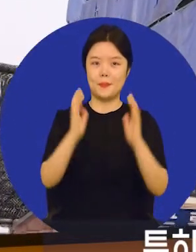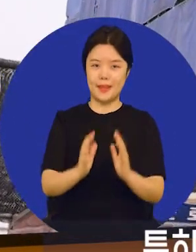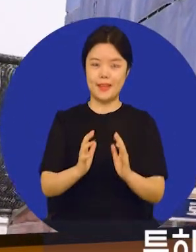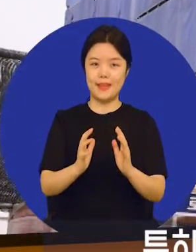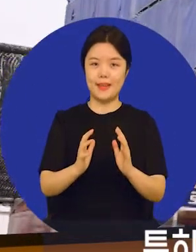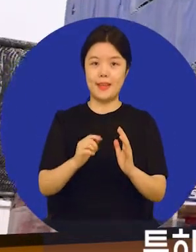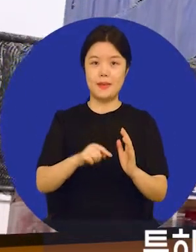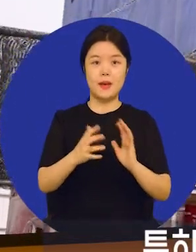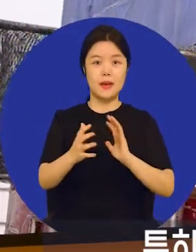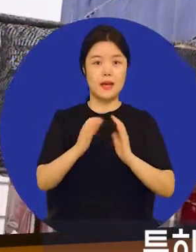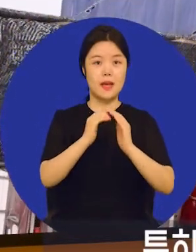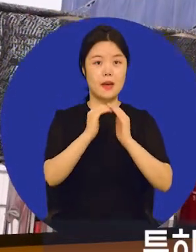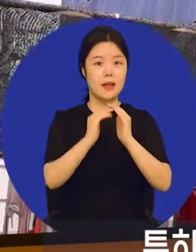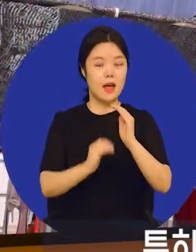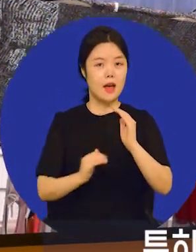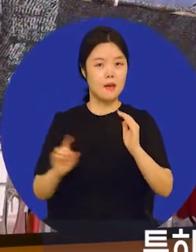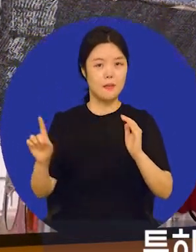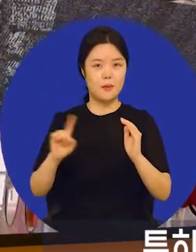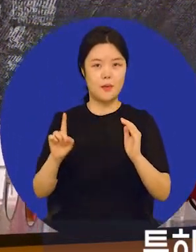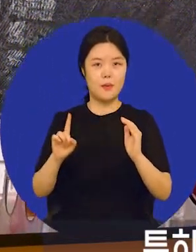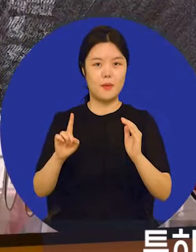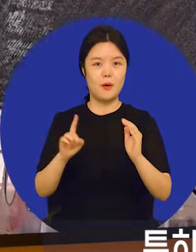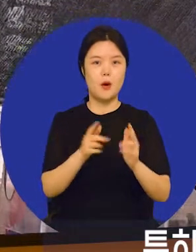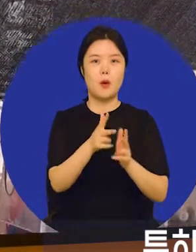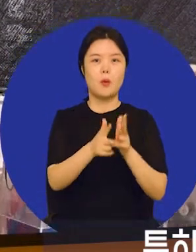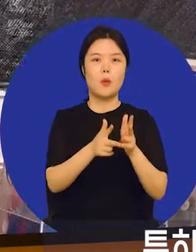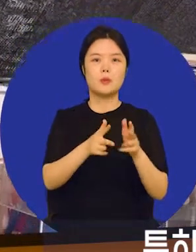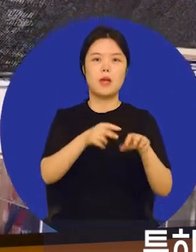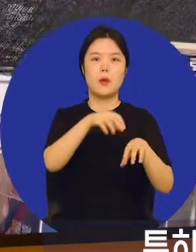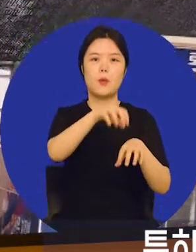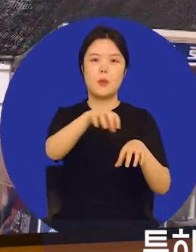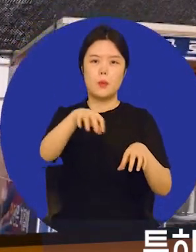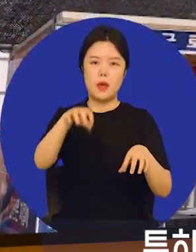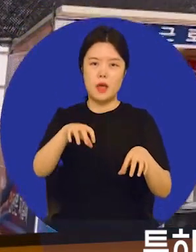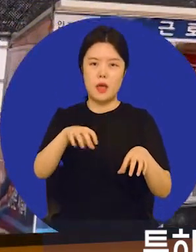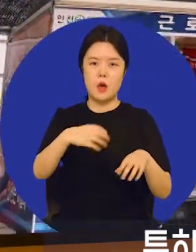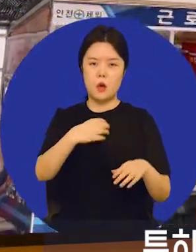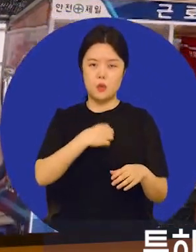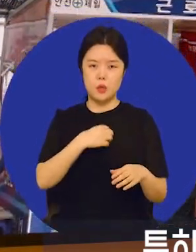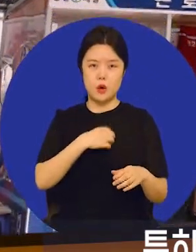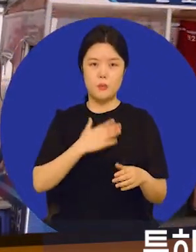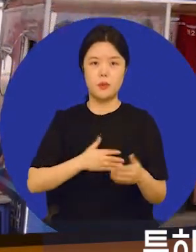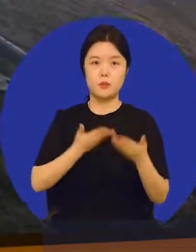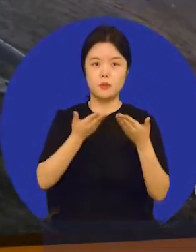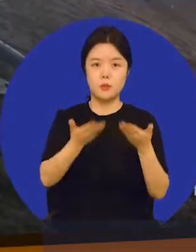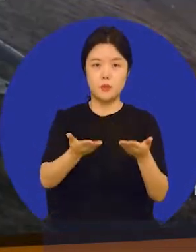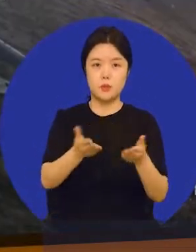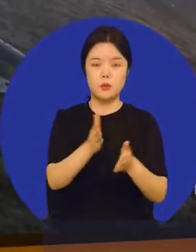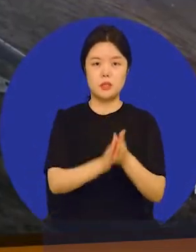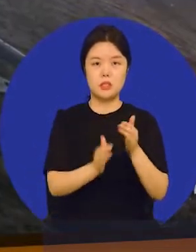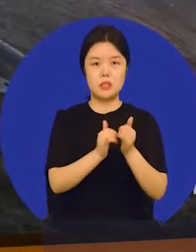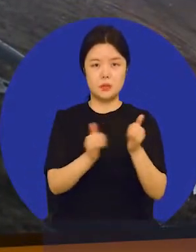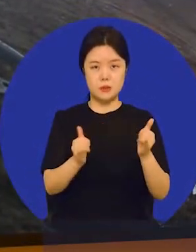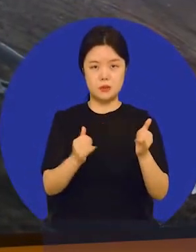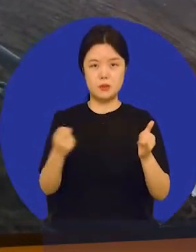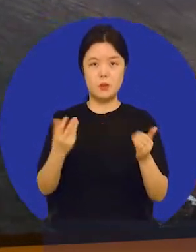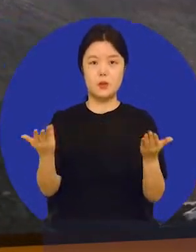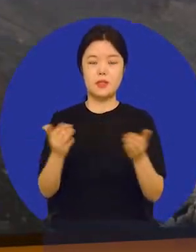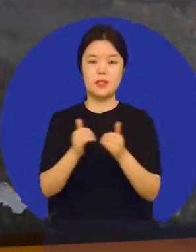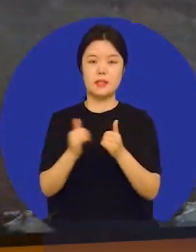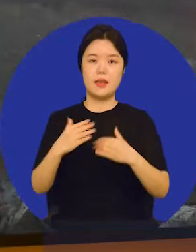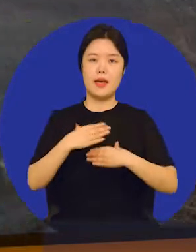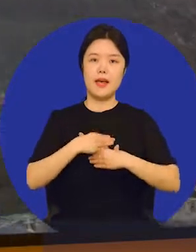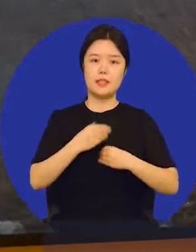특히 이번 간담회에는 관내 전체 공사 현장 관계자들에게 경각심을 심어주고 시민과 현장